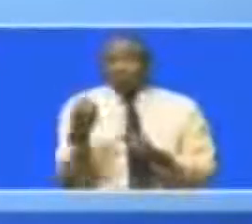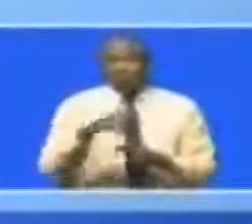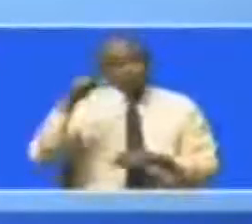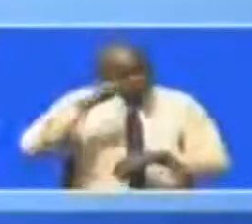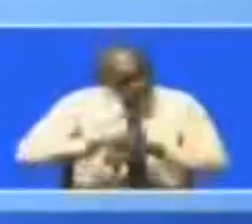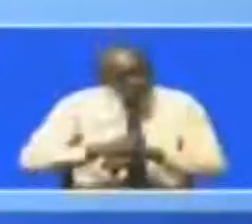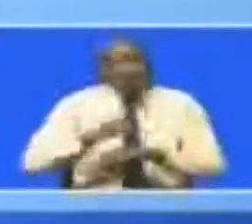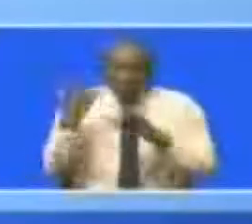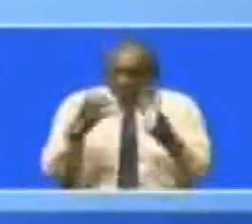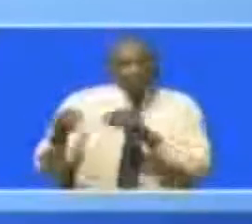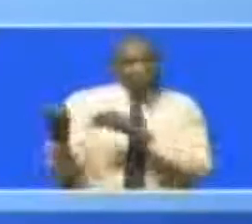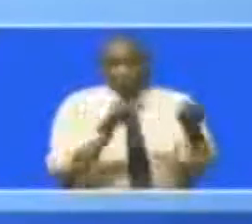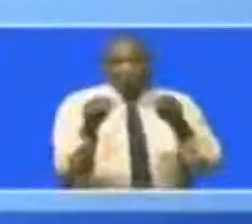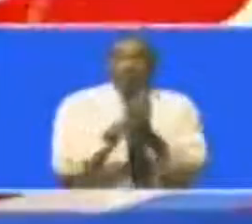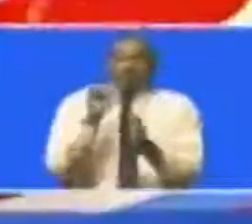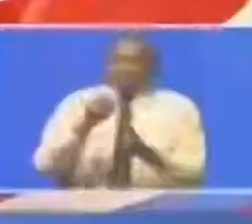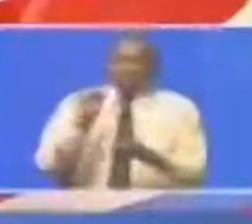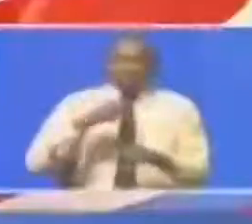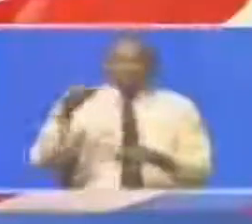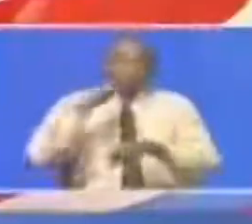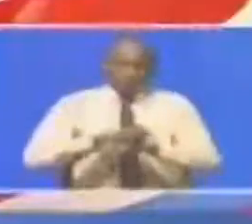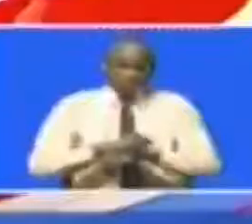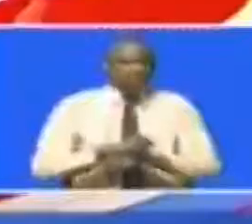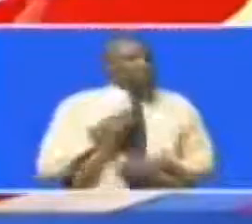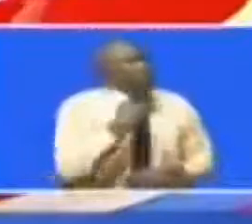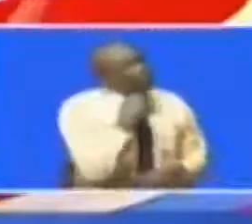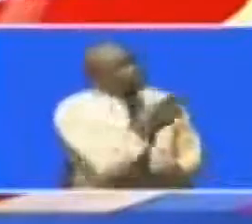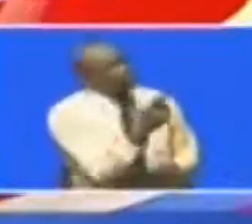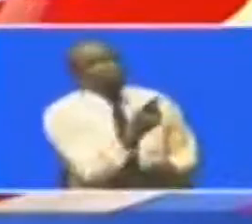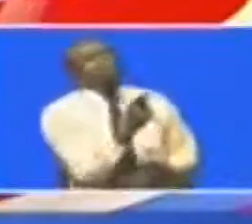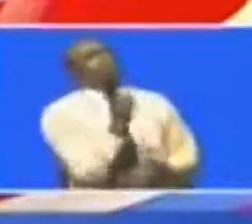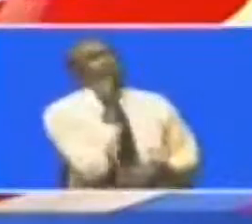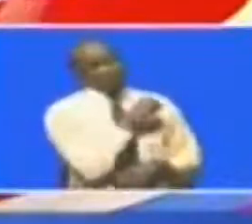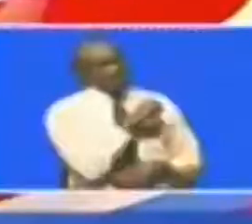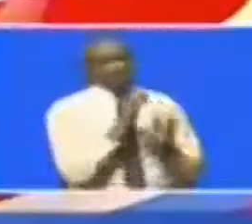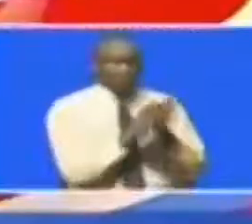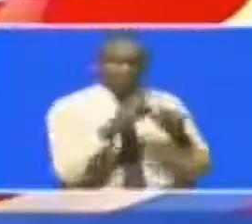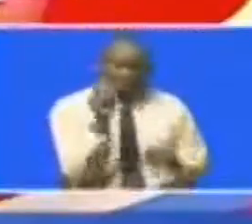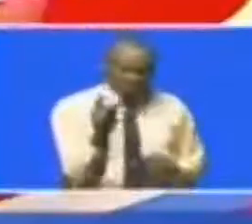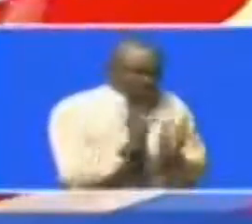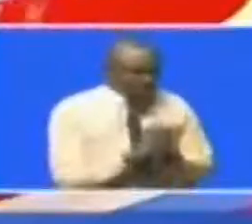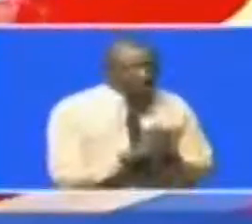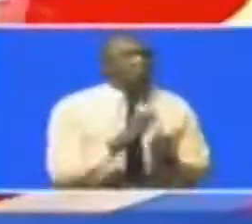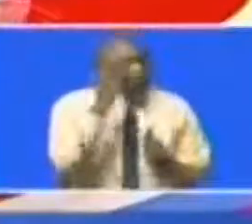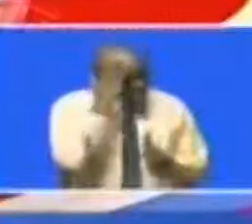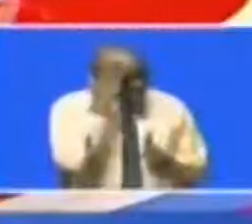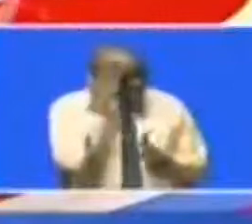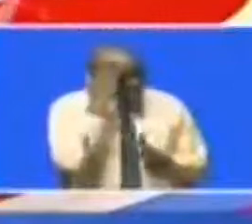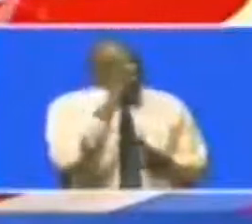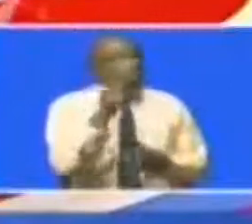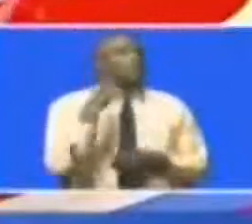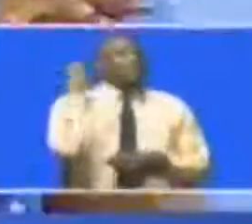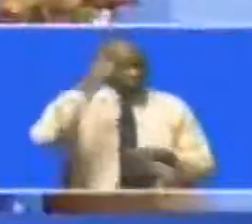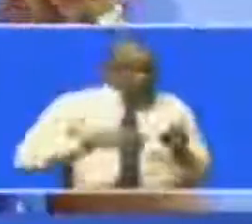wanahama, wanaenda shule. Na umetaja swala ambalo nilitaka tumalizie kwa kauli za mwisho kutoka kwako Joan, kwa sababu tunajua kuanzia mwaka